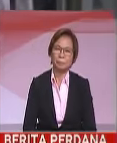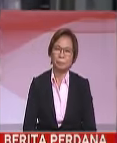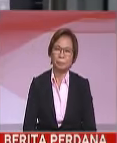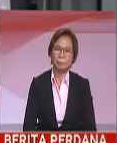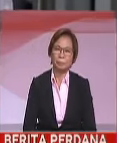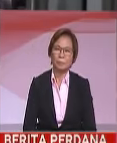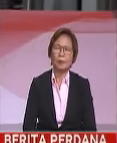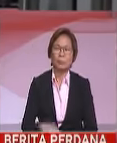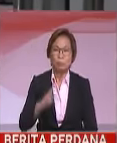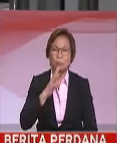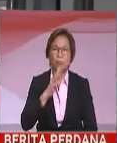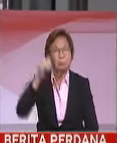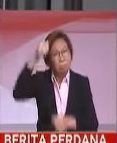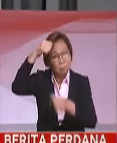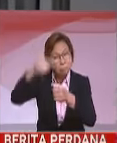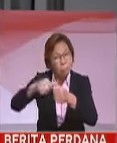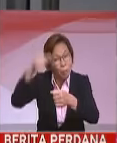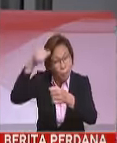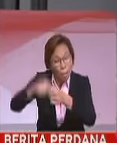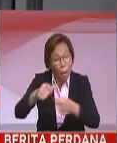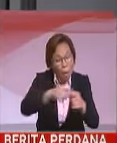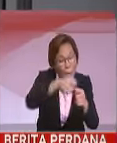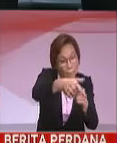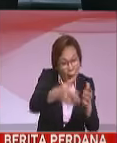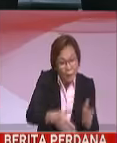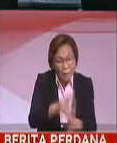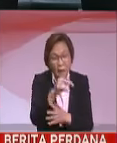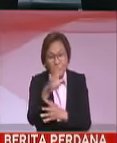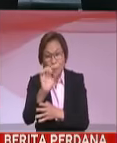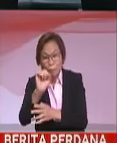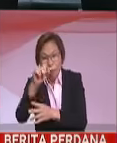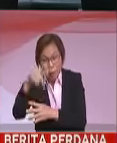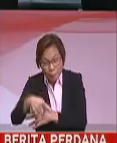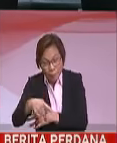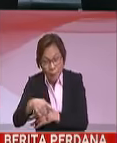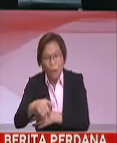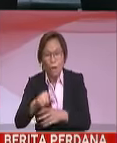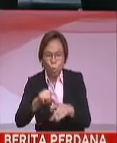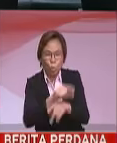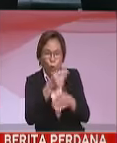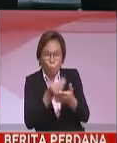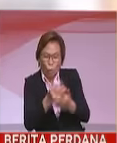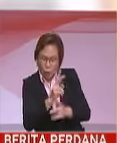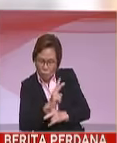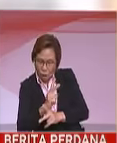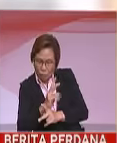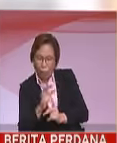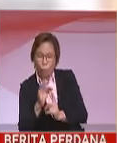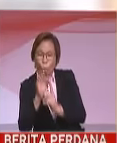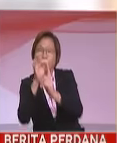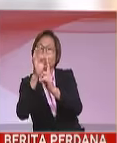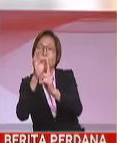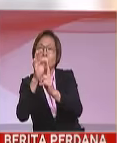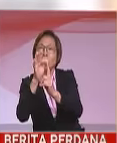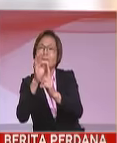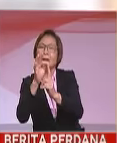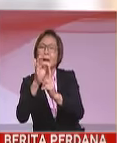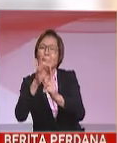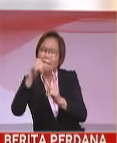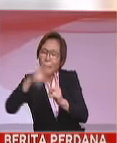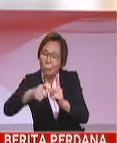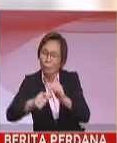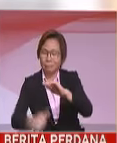Dr. Nuradli juga mengingatkan penjarum agar menggunakan wang tersebut secara berhemah dan memberi keutamaan kepada keperluan